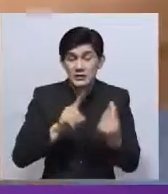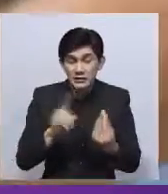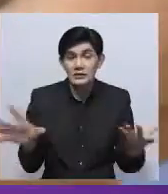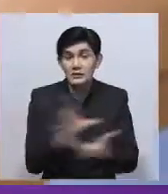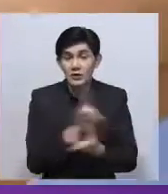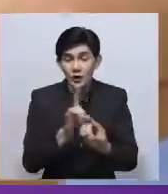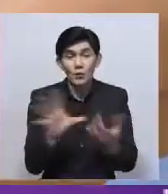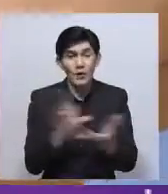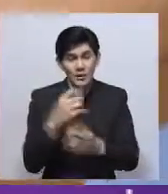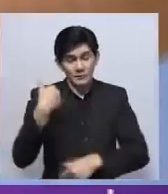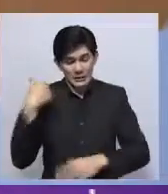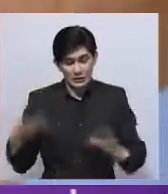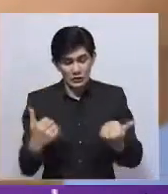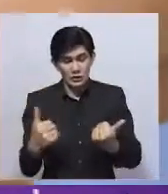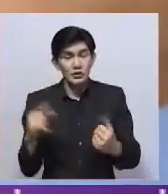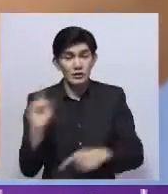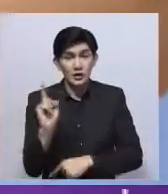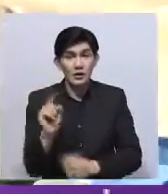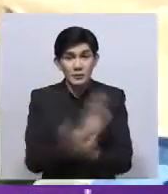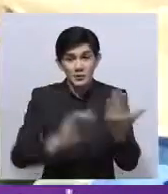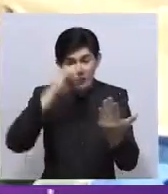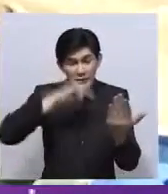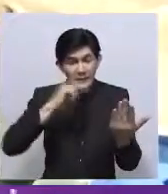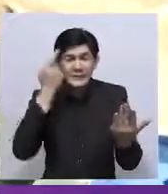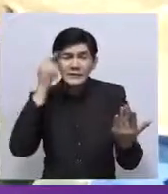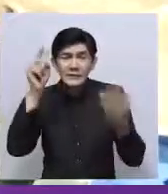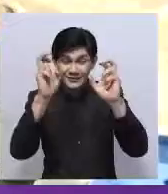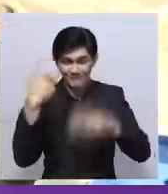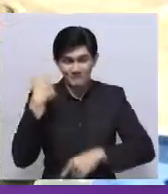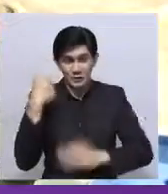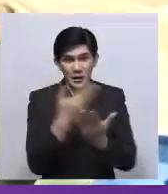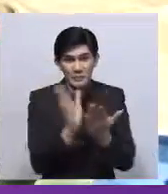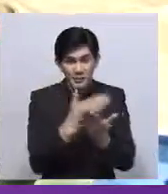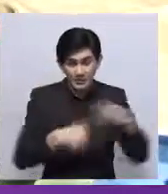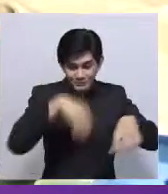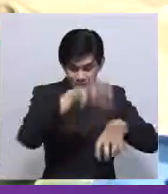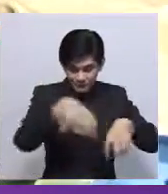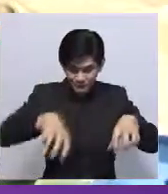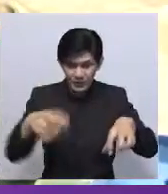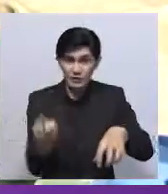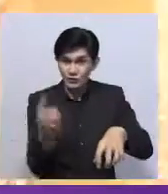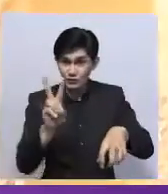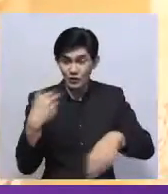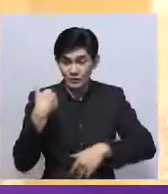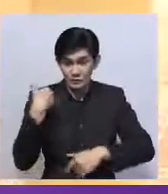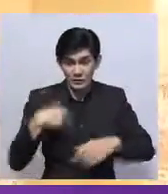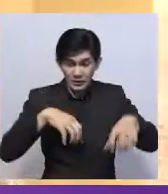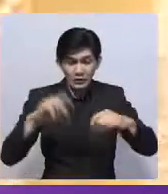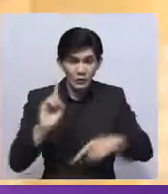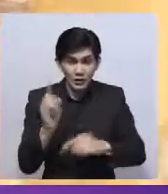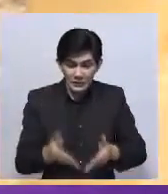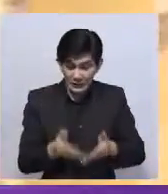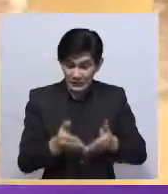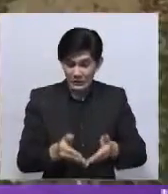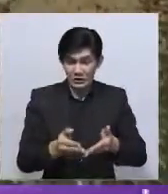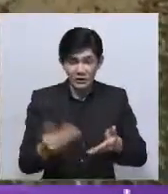ฒนธรรมเขาใช้ชื่อนิทรรศการว่าสยามประชารำลึกค่ะเขาแบ่งออกเป็น12เวิร์กด้วยกันนะนอกจากนี้ก็ยังมีการจัดแสดงเรือพระ